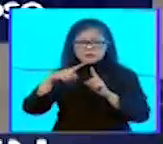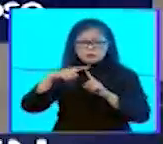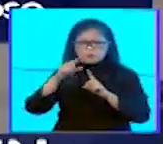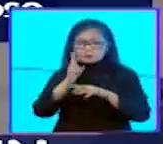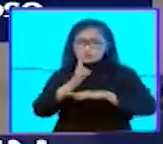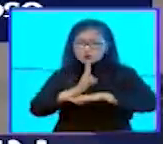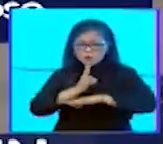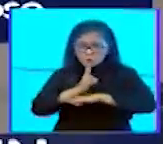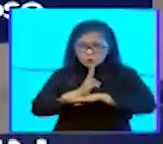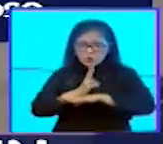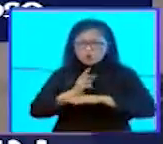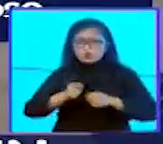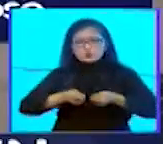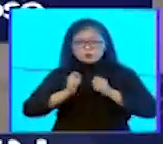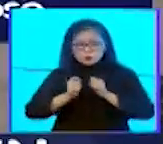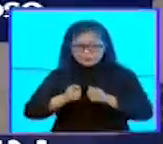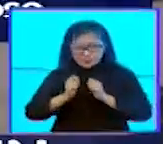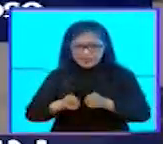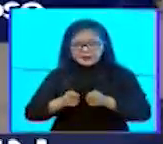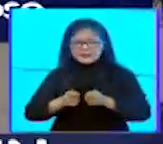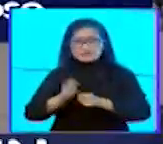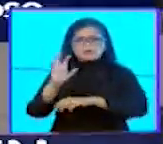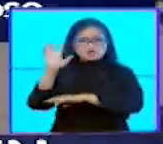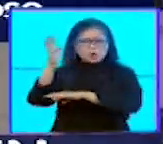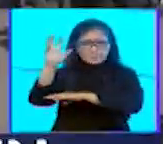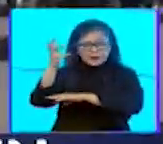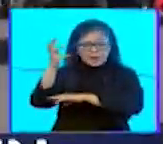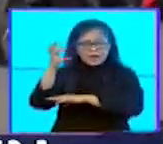Bangkalan, Tuban, Jombang, Kota Pasuruan, dan Bondowoso.